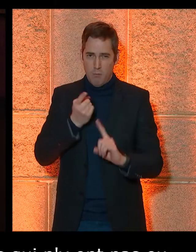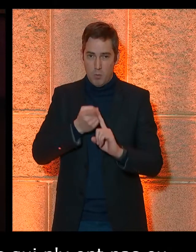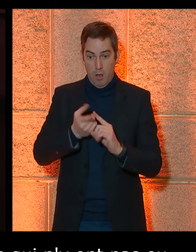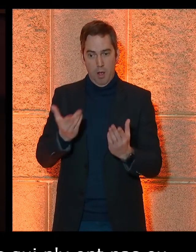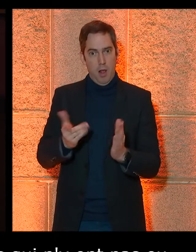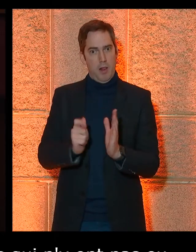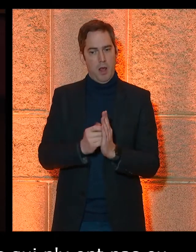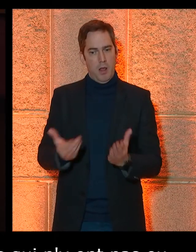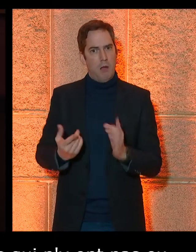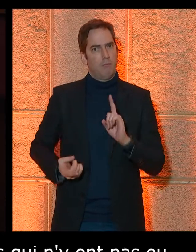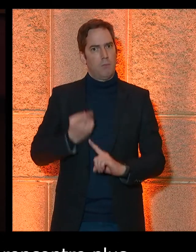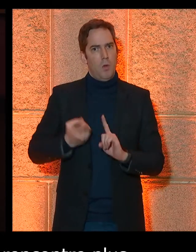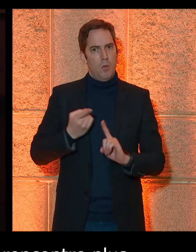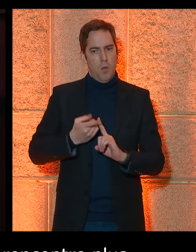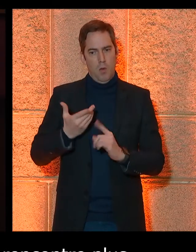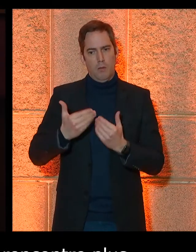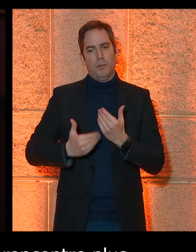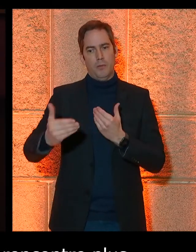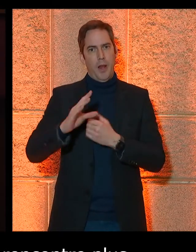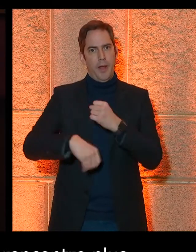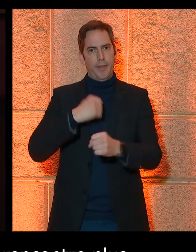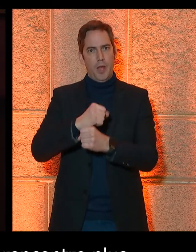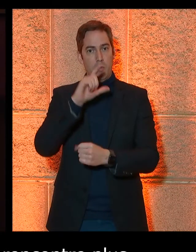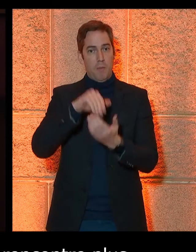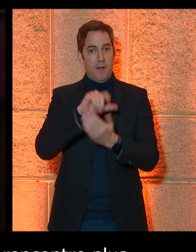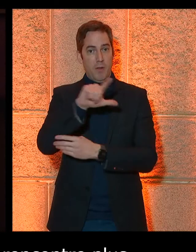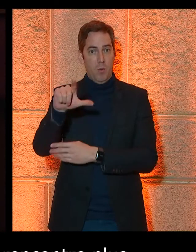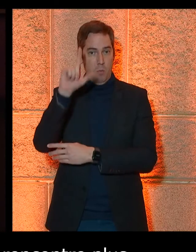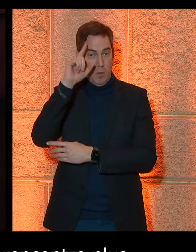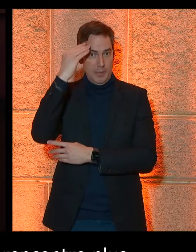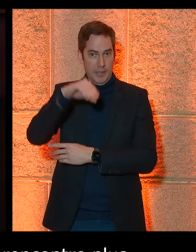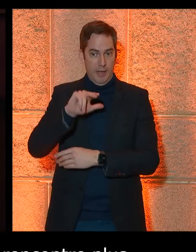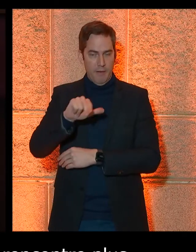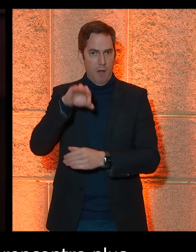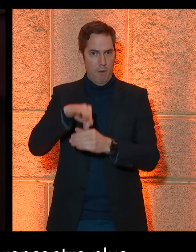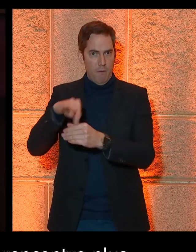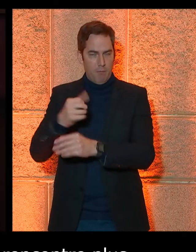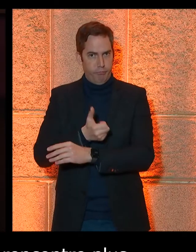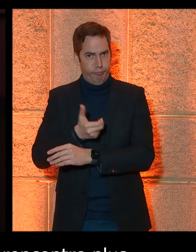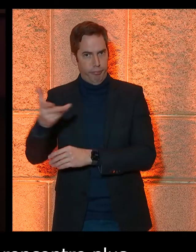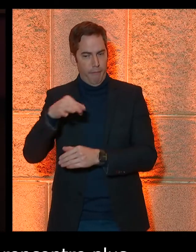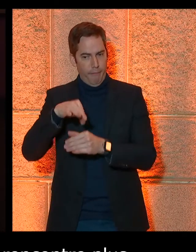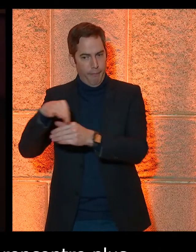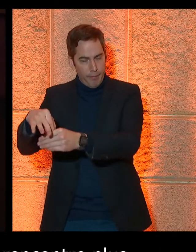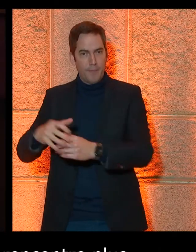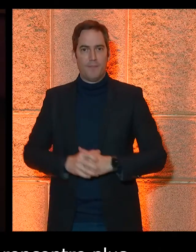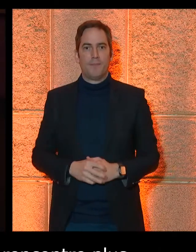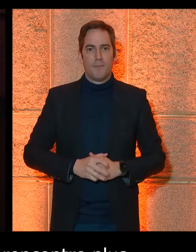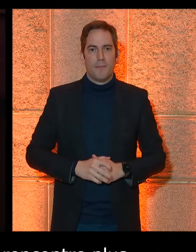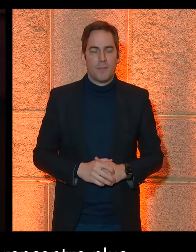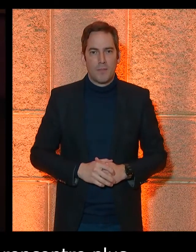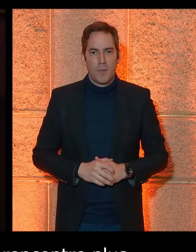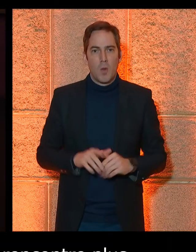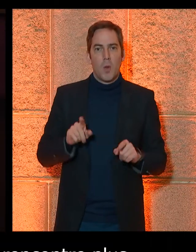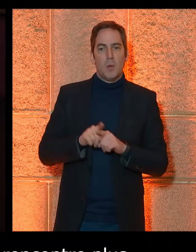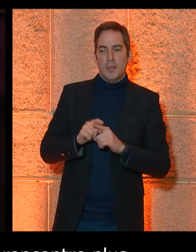cruciale de 2022 où un certain nombre de scrutins majeurs auront lieu, que le président Roch-Olivier Maistre n'a